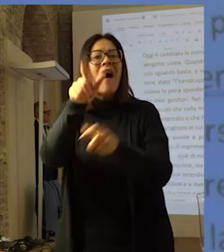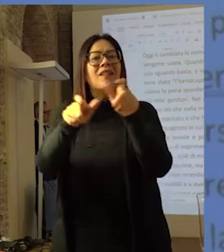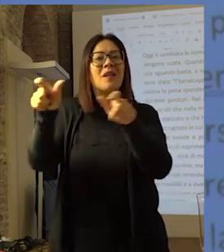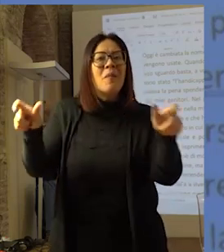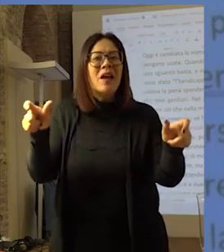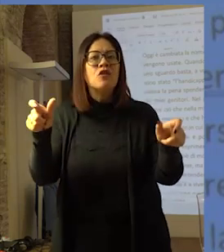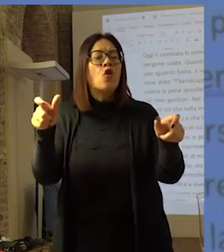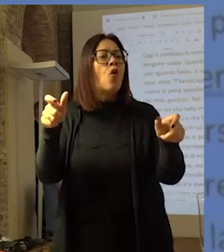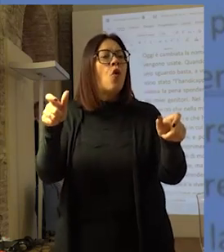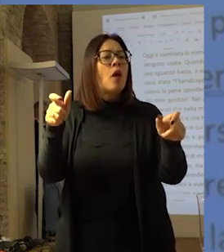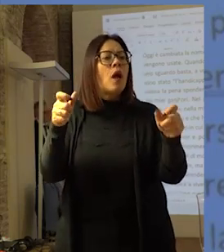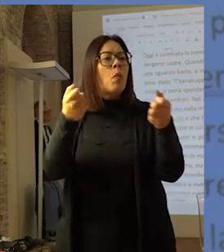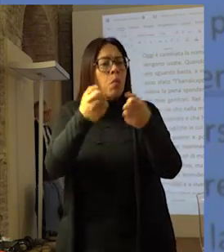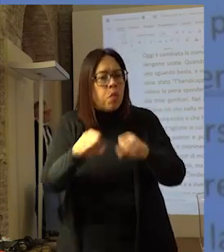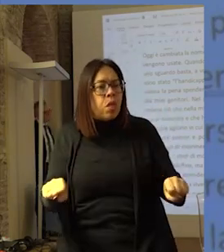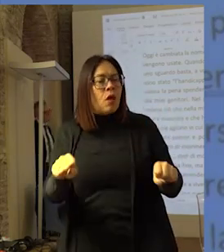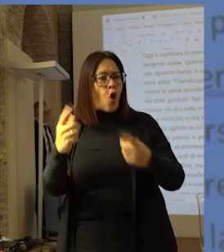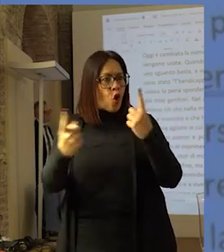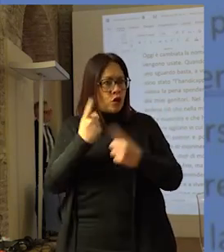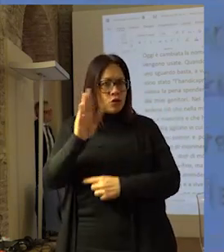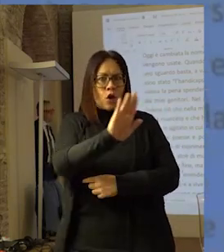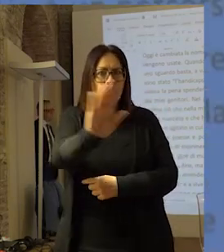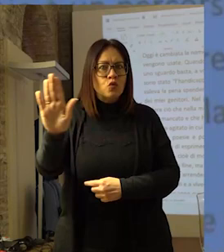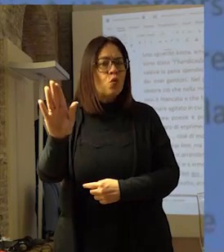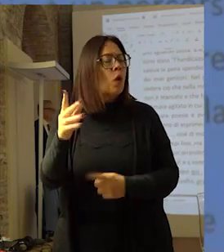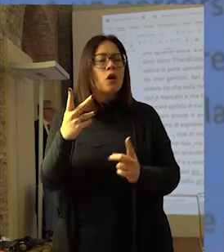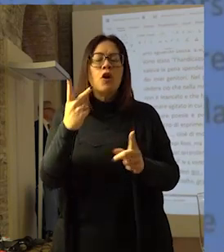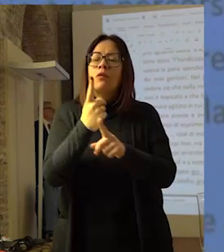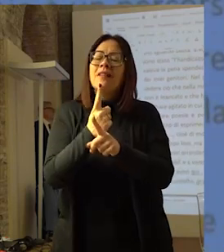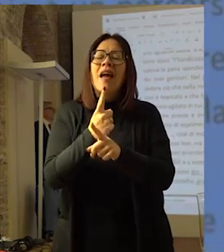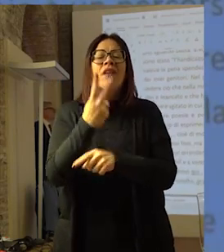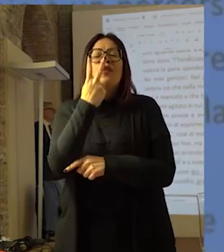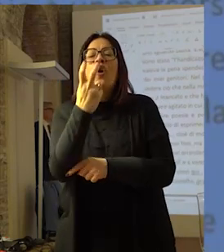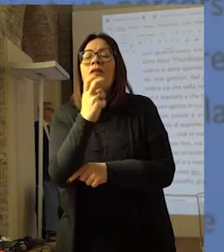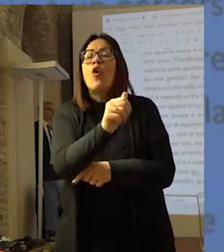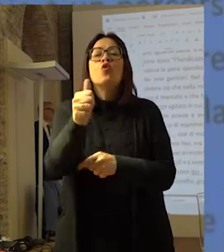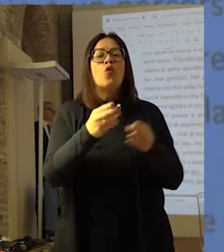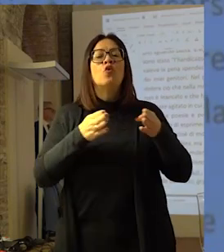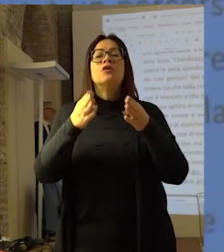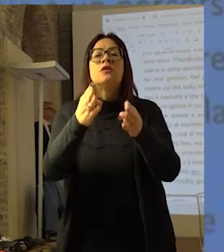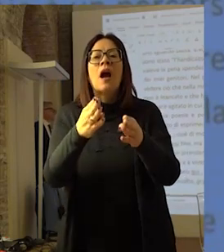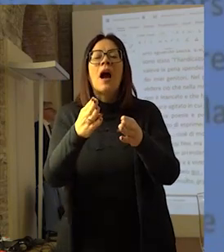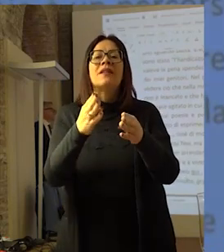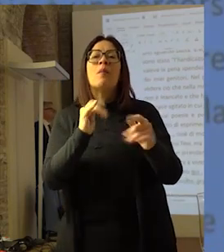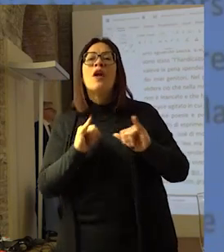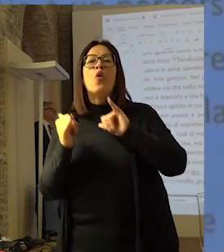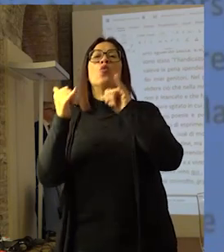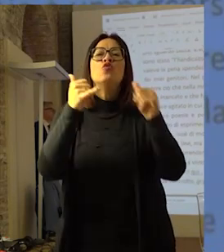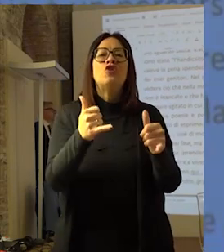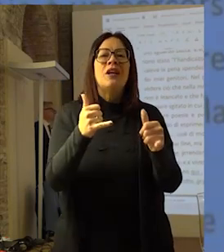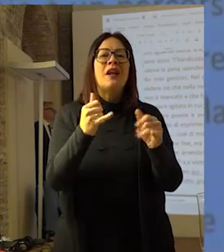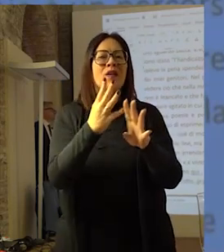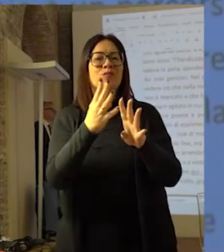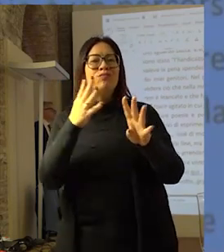alla propria condizione, a trovare ciascuno la propria strada per uscire dalla schiera degli invisibili e a vivere